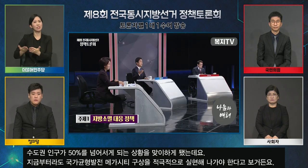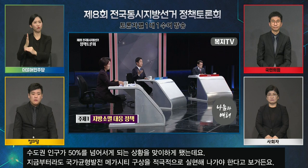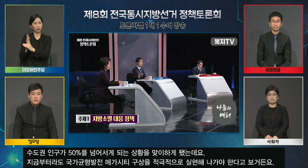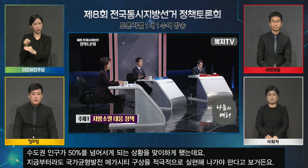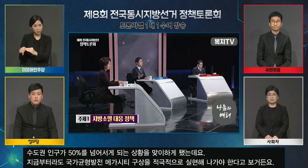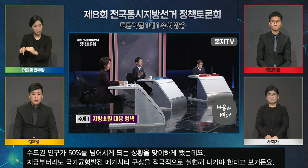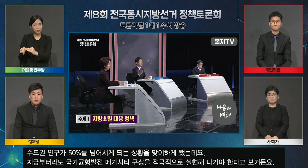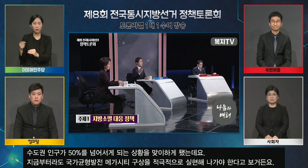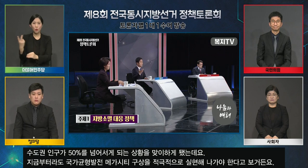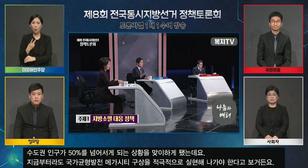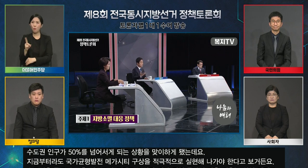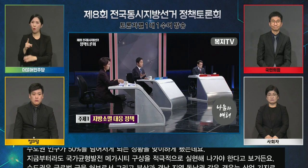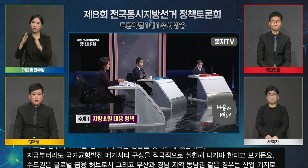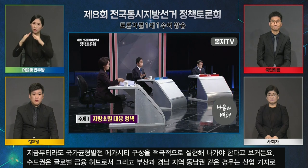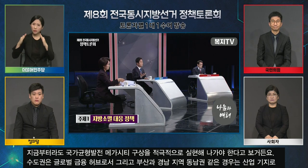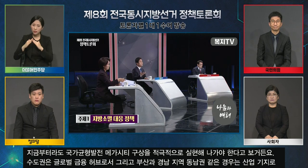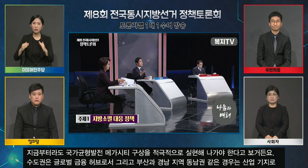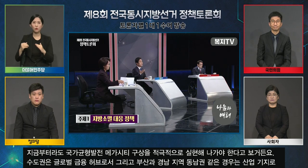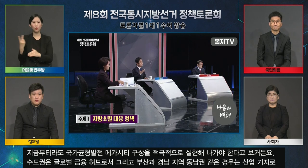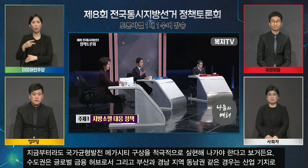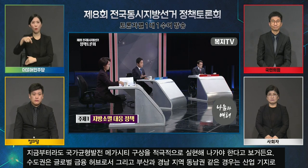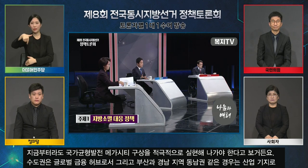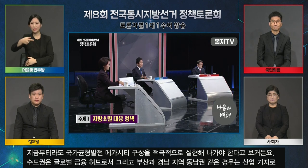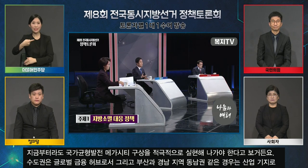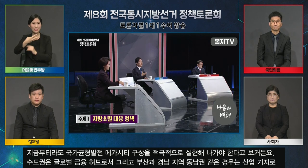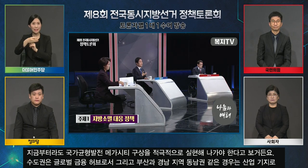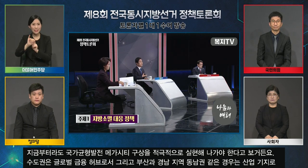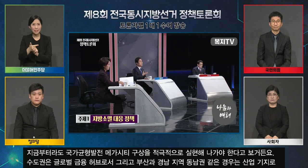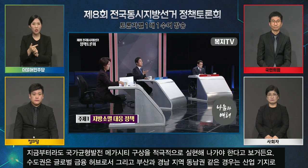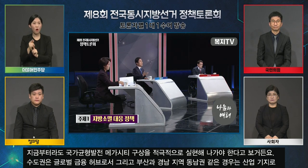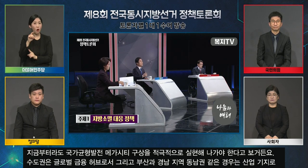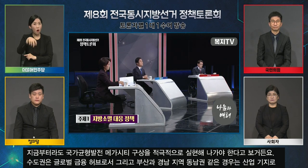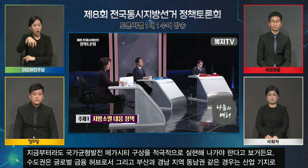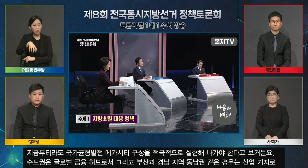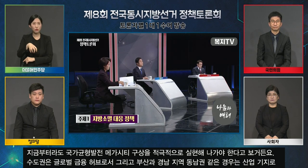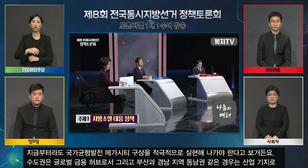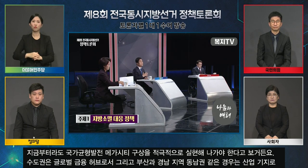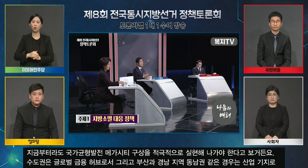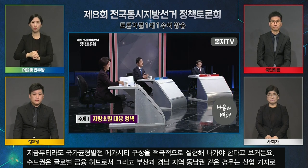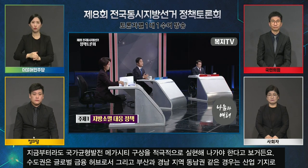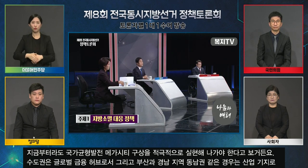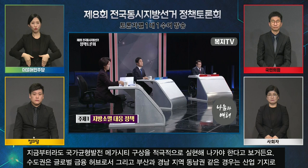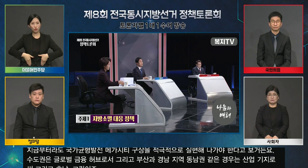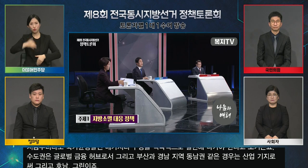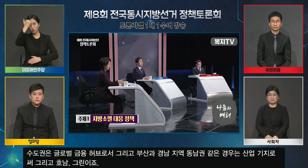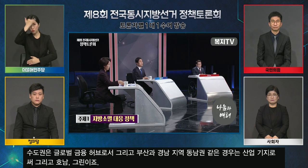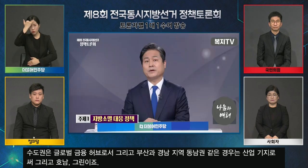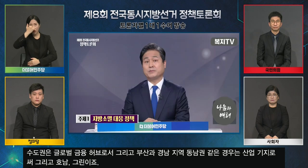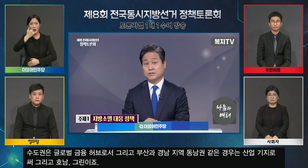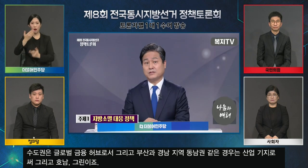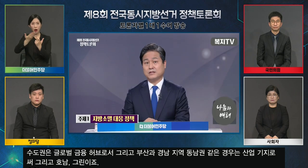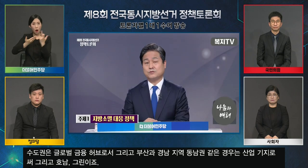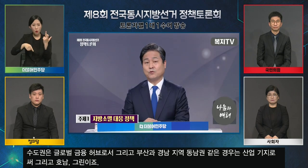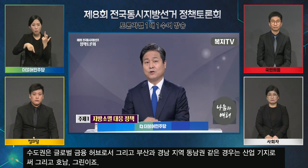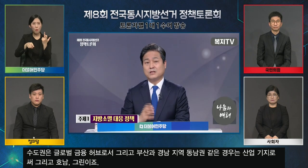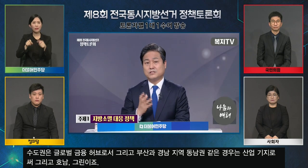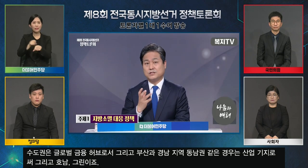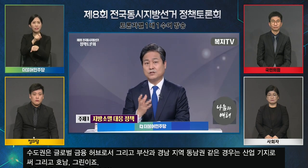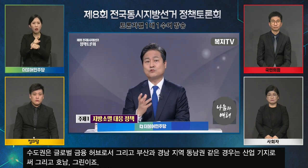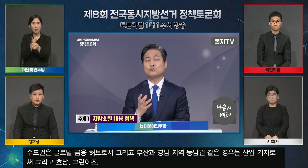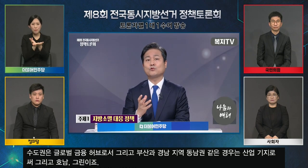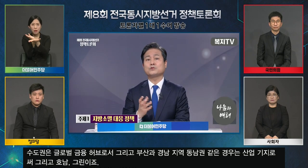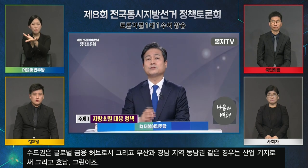호남, 그린이죠. 충청, 강원 각자 다 특성에 맞는 산업의 비전을 가지고